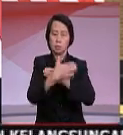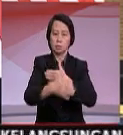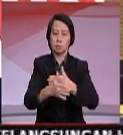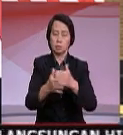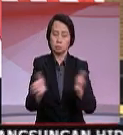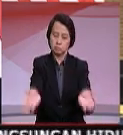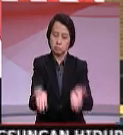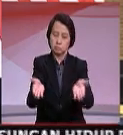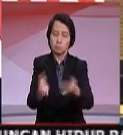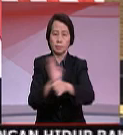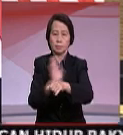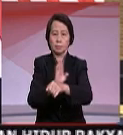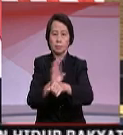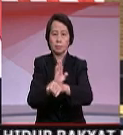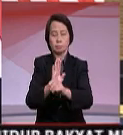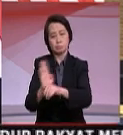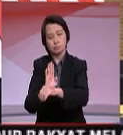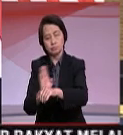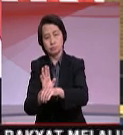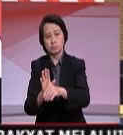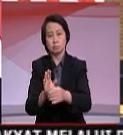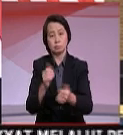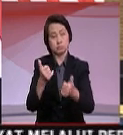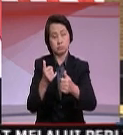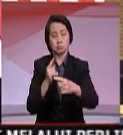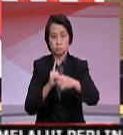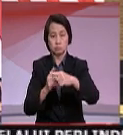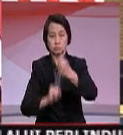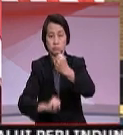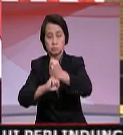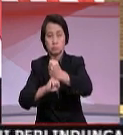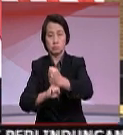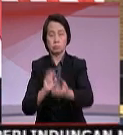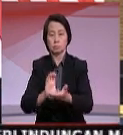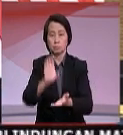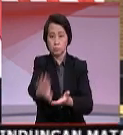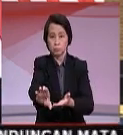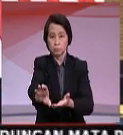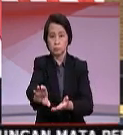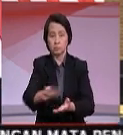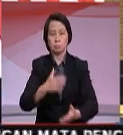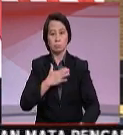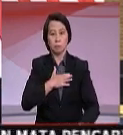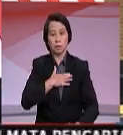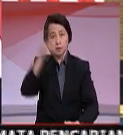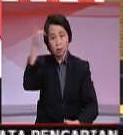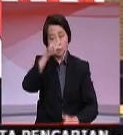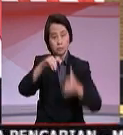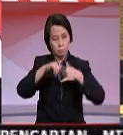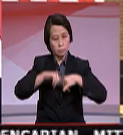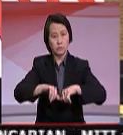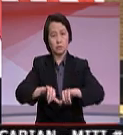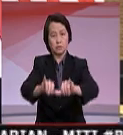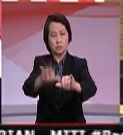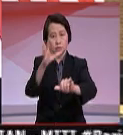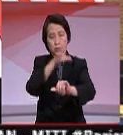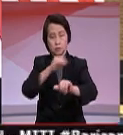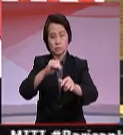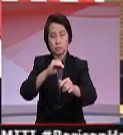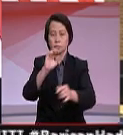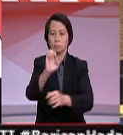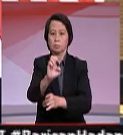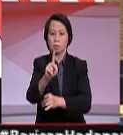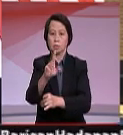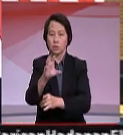pro-business, pro-trade and pro-investment. My government will continue to cultivate an